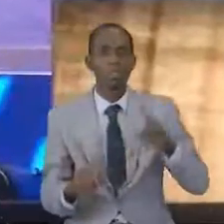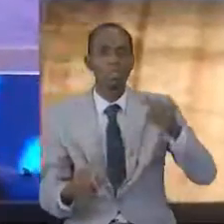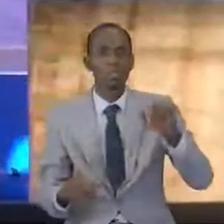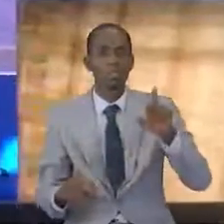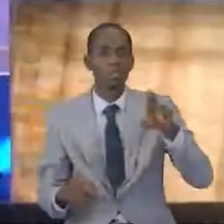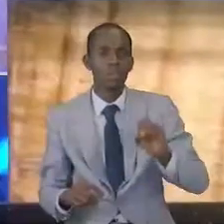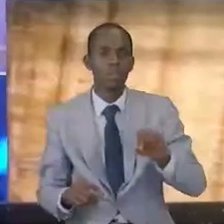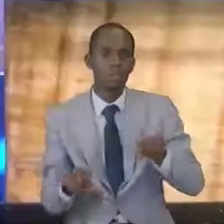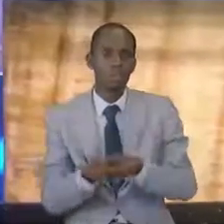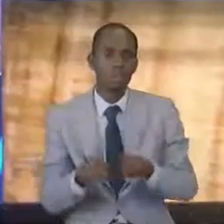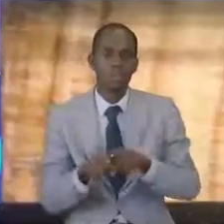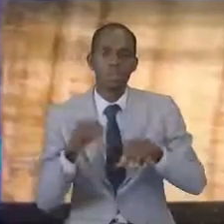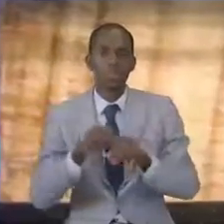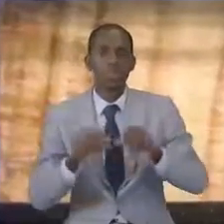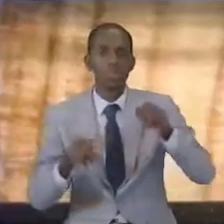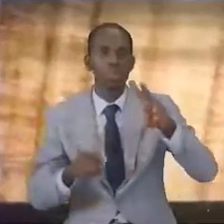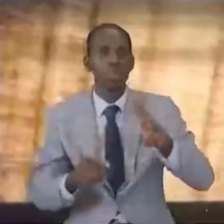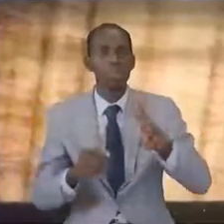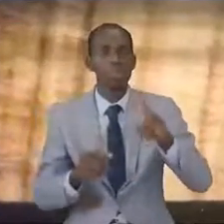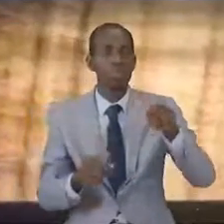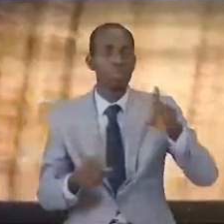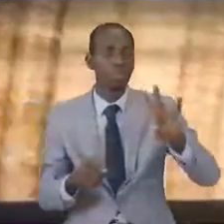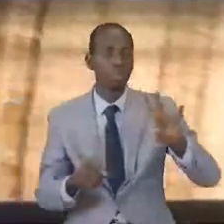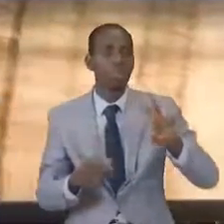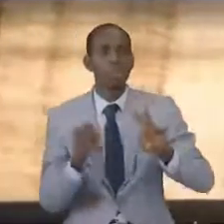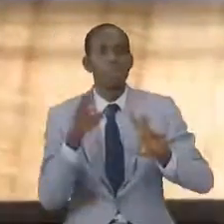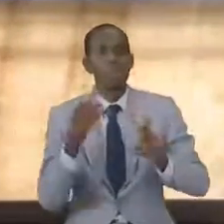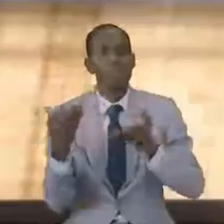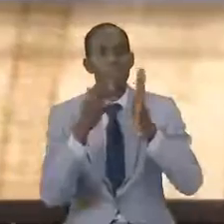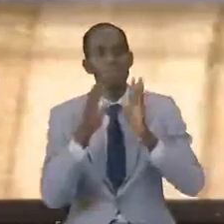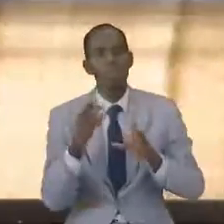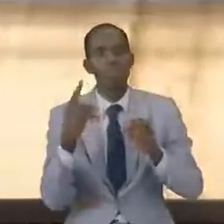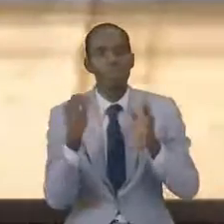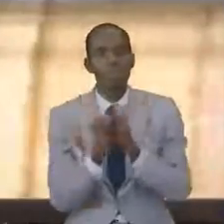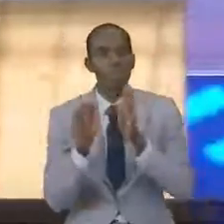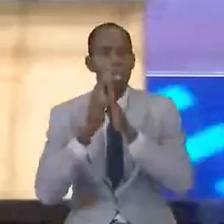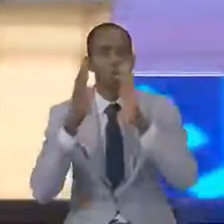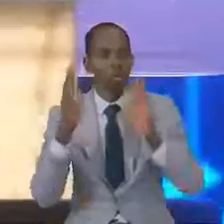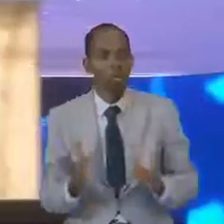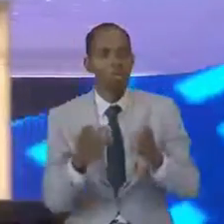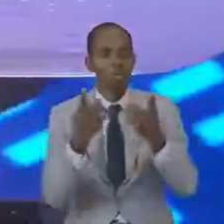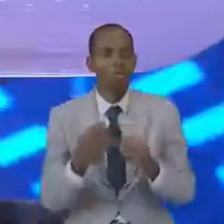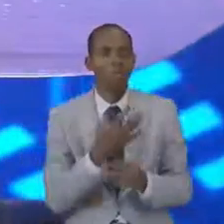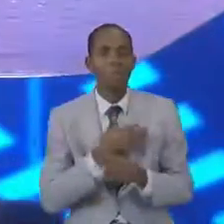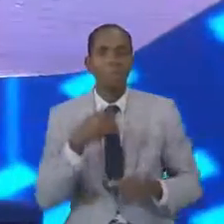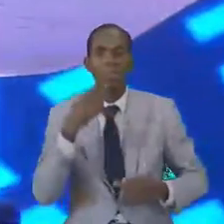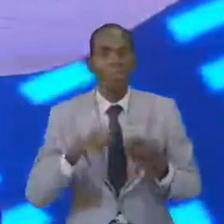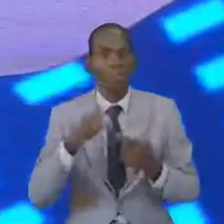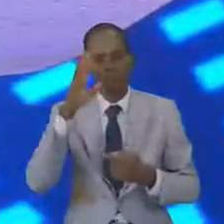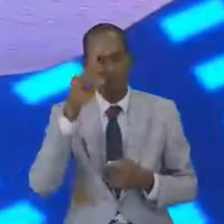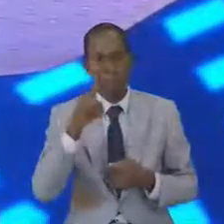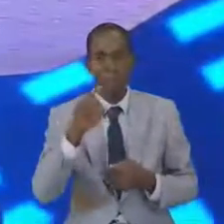27 les serviteurs du maître de la maison vers lui dire Seigneur